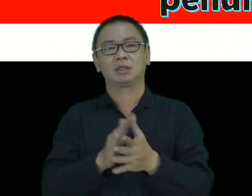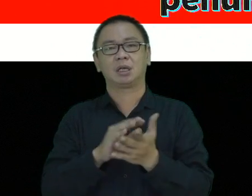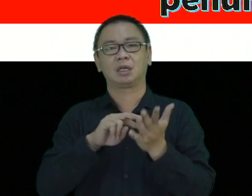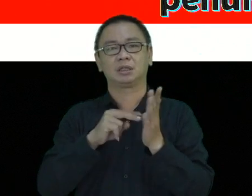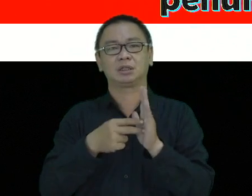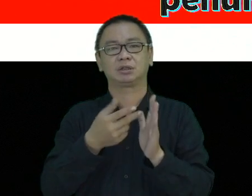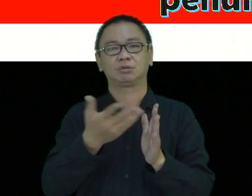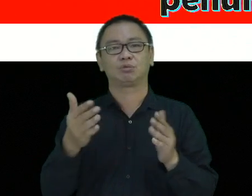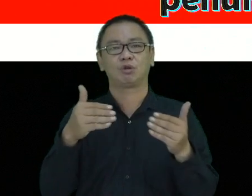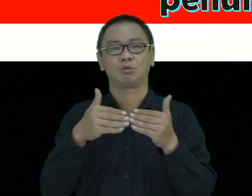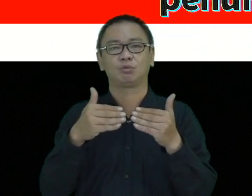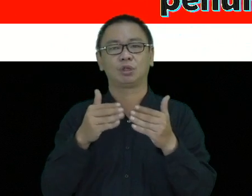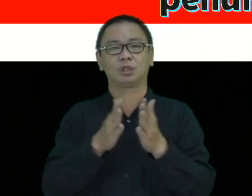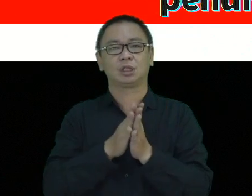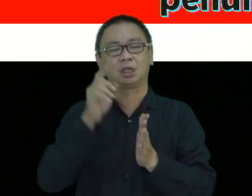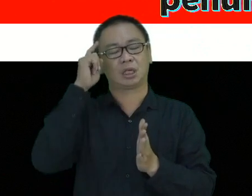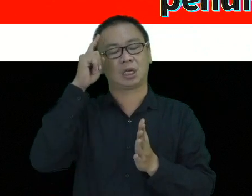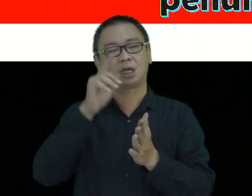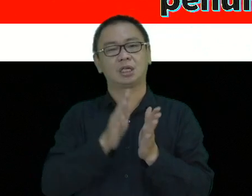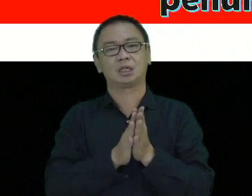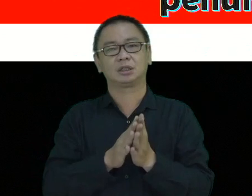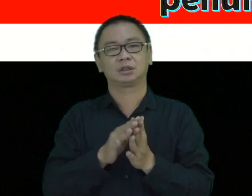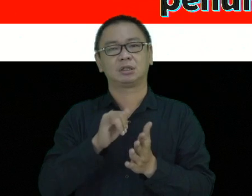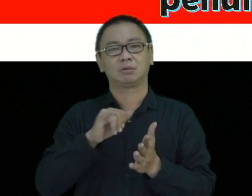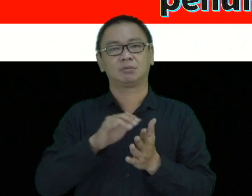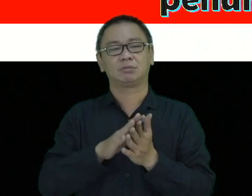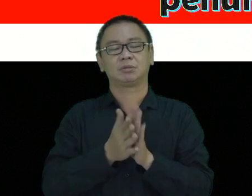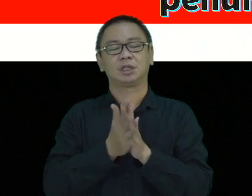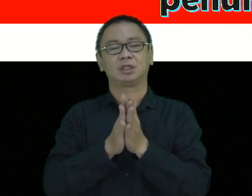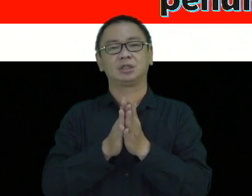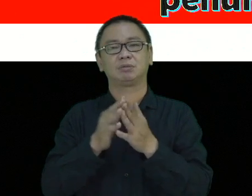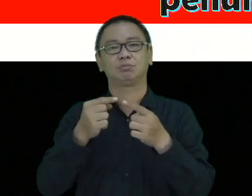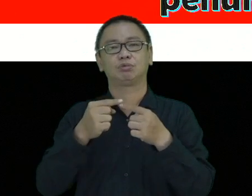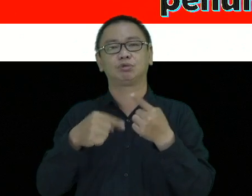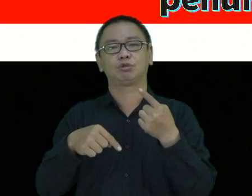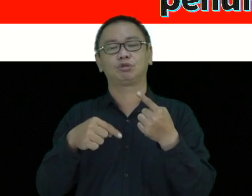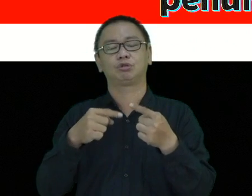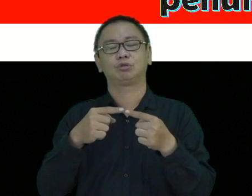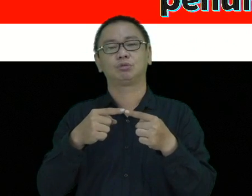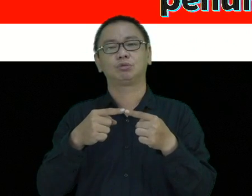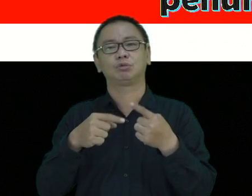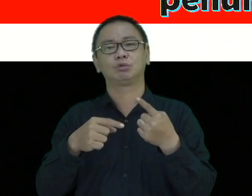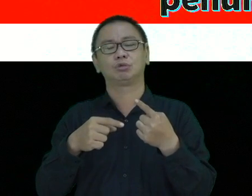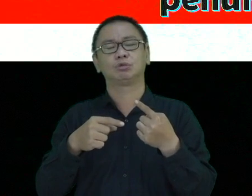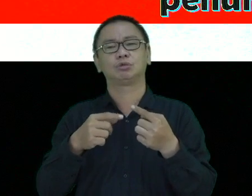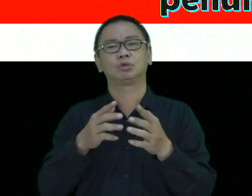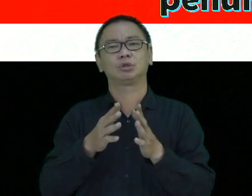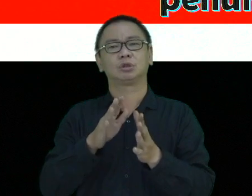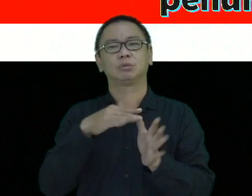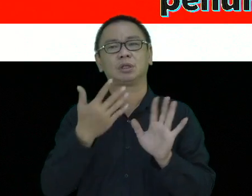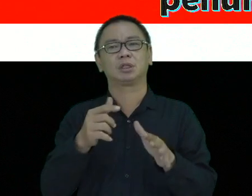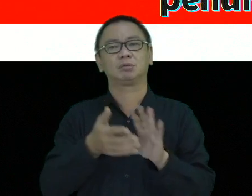semua hubungan dengan Allah dan sesama menjadi terputus. Nah, dan kematian ini merupakan